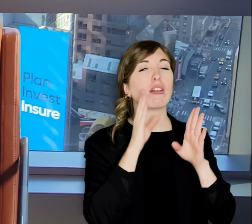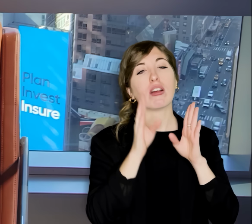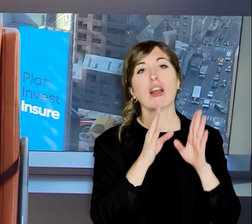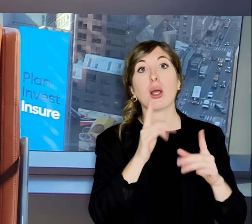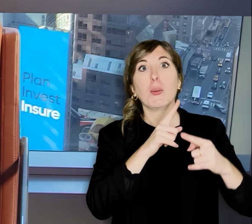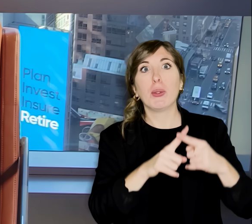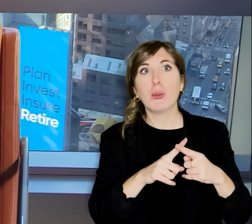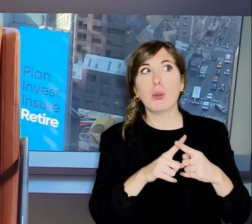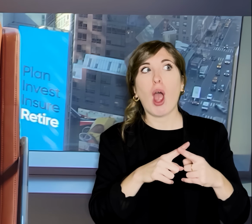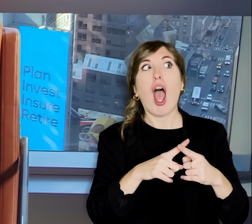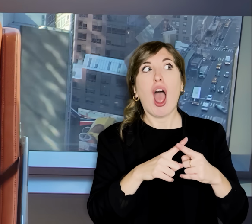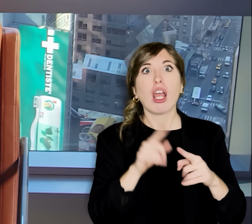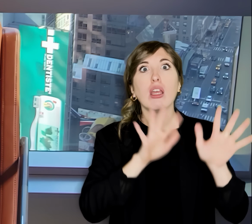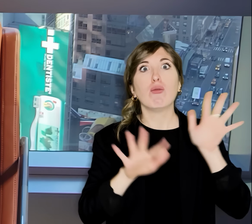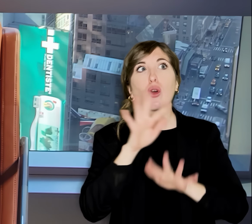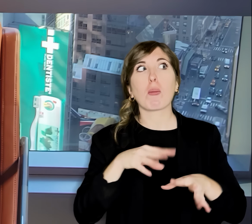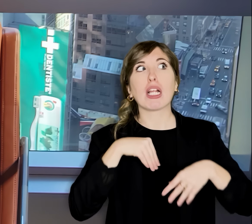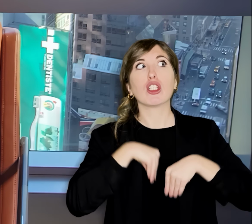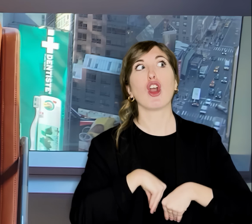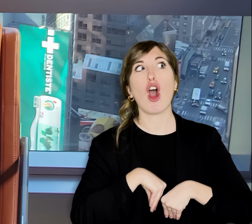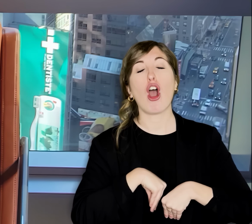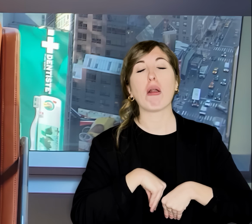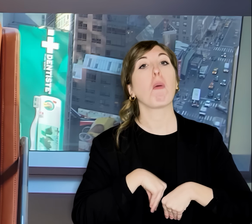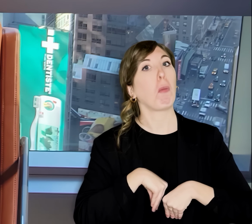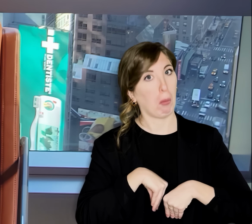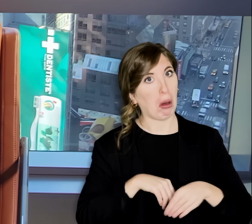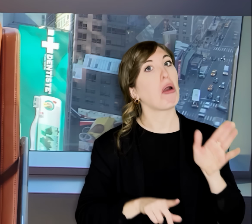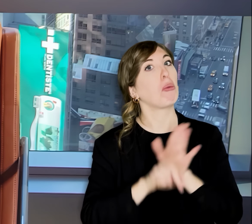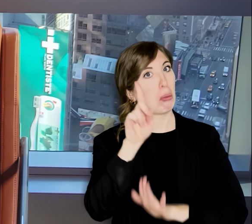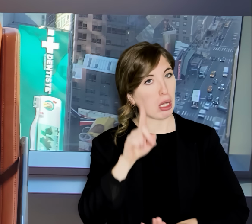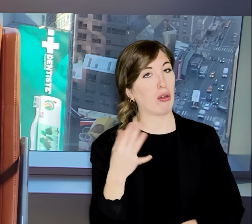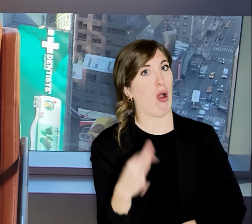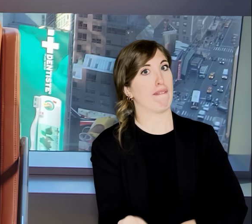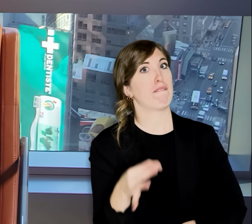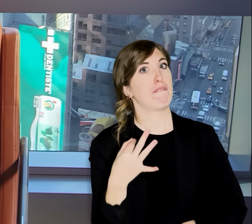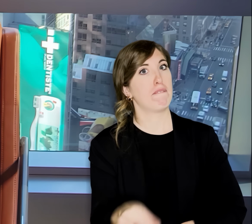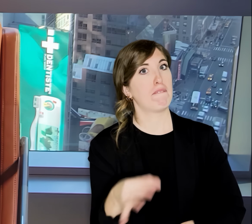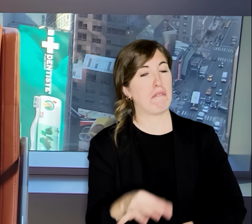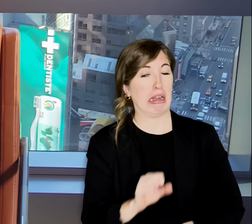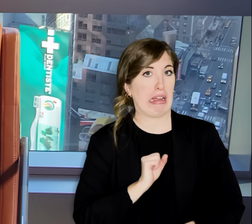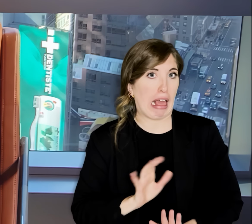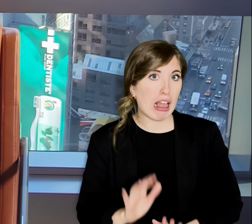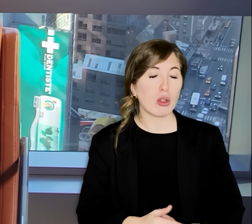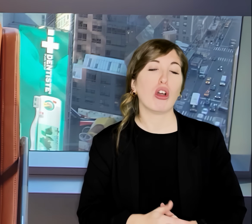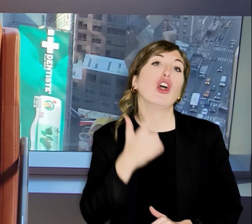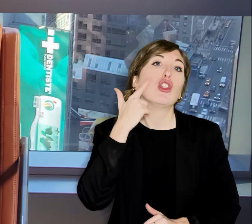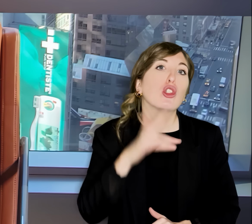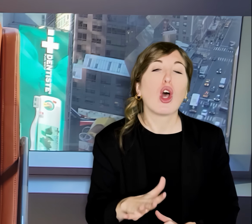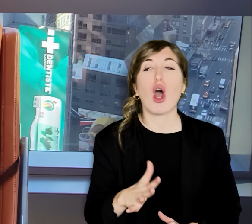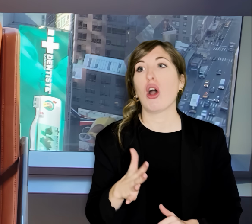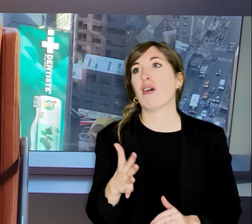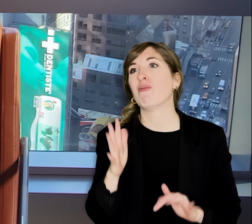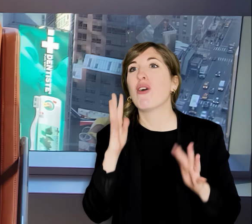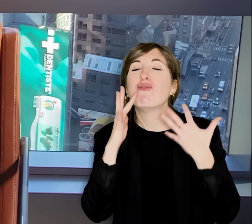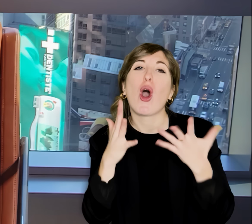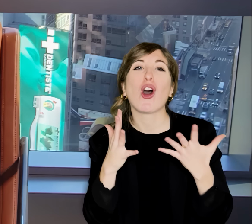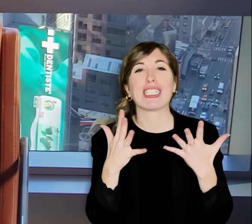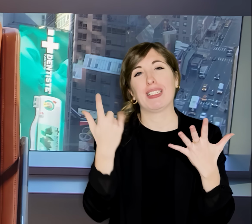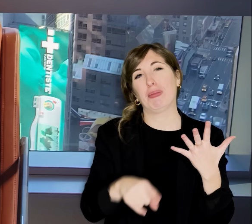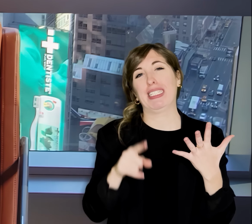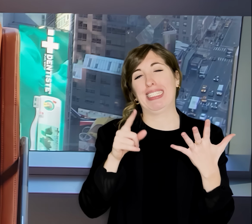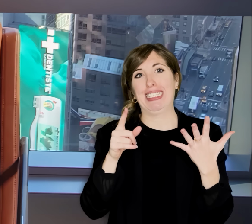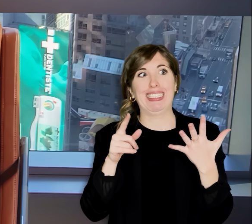fissano anche qualche concetto Io penso che otterremo Tanto penso che tanto so che magari è una cosa magari fuori dalle